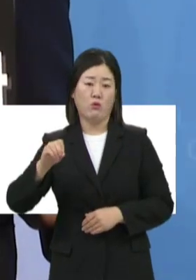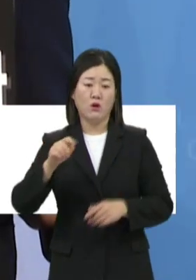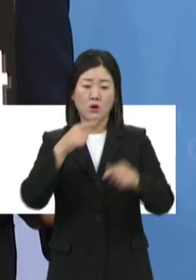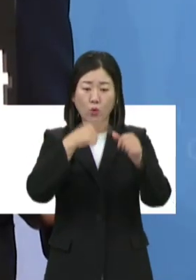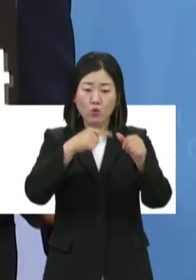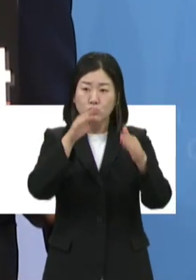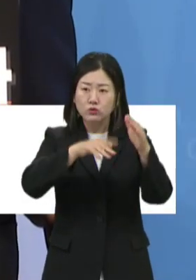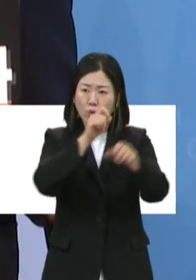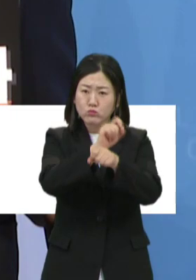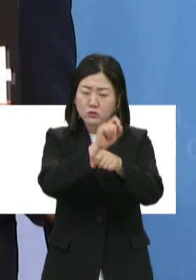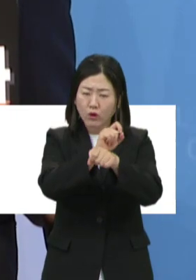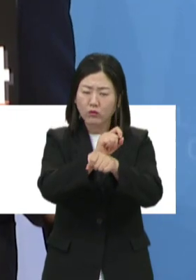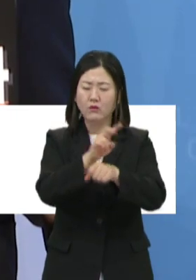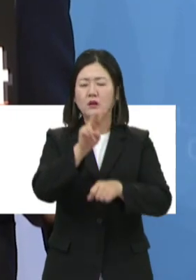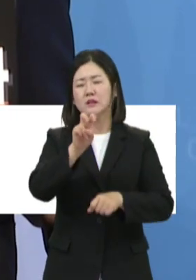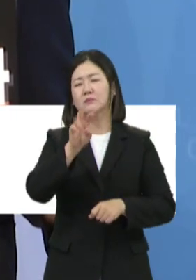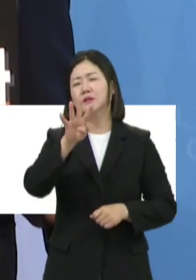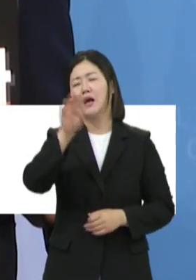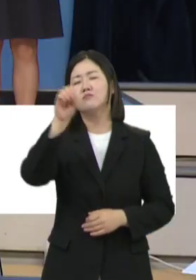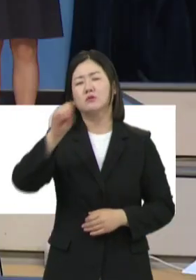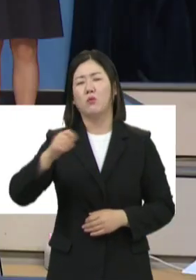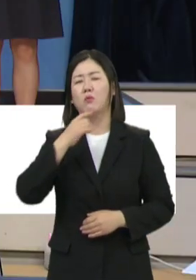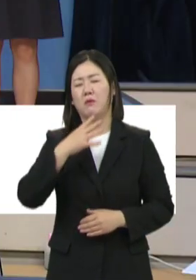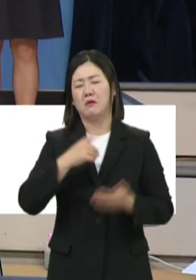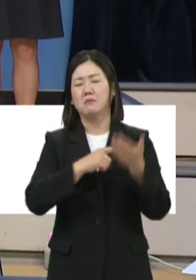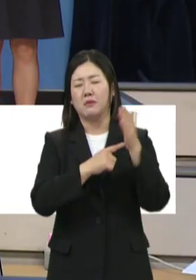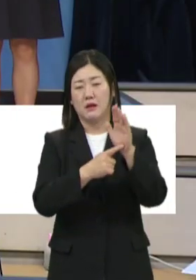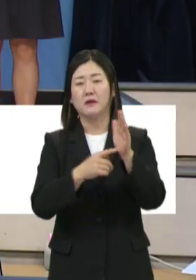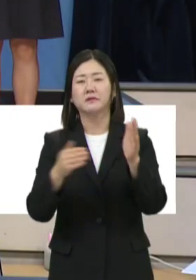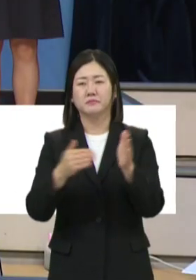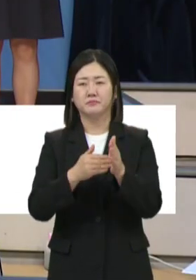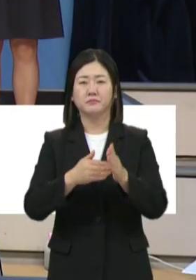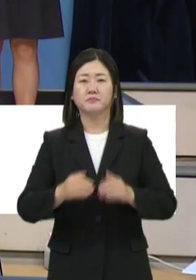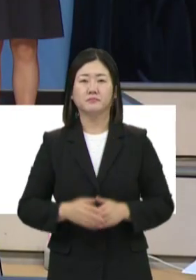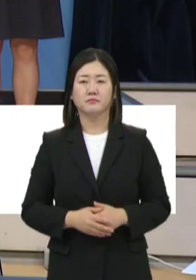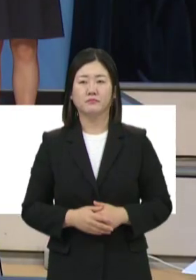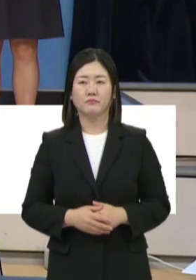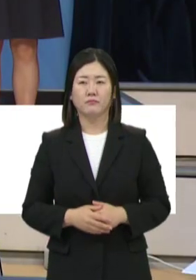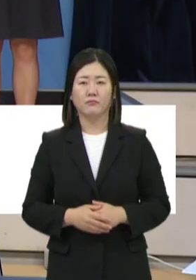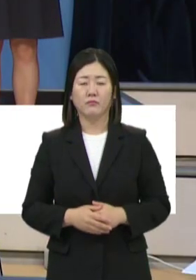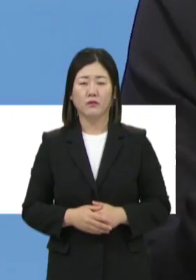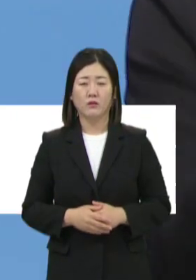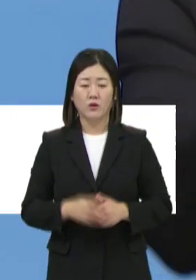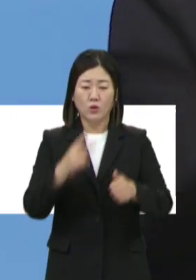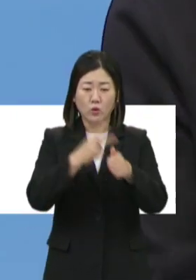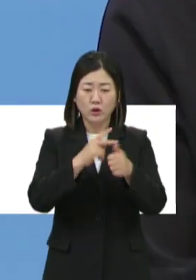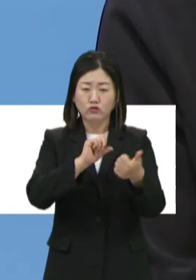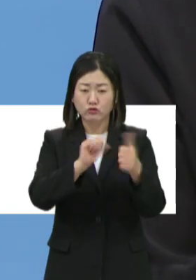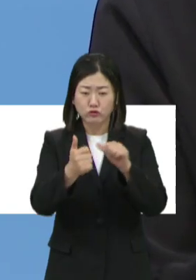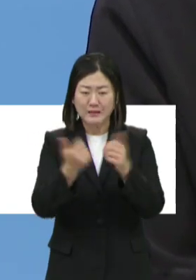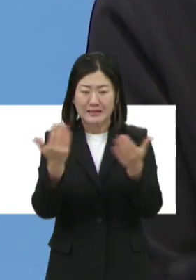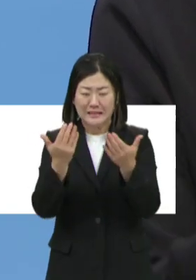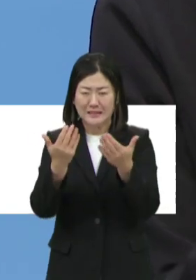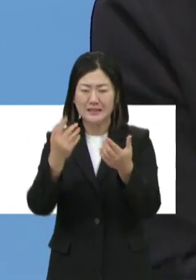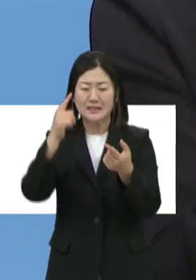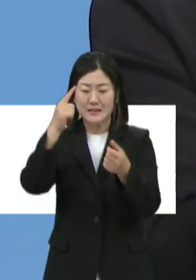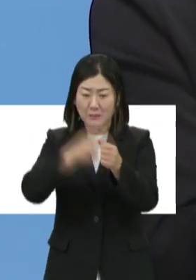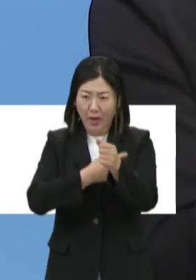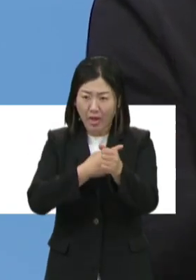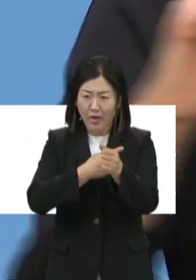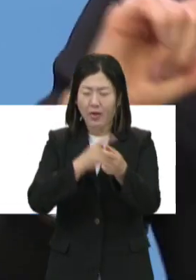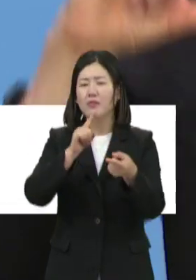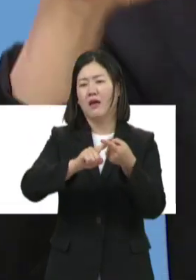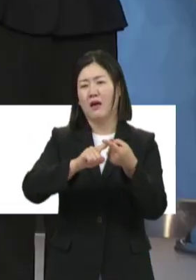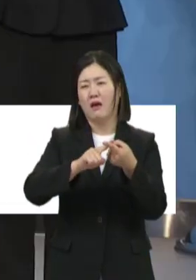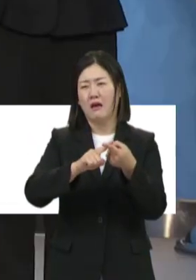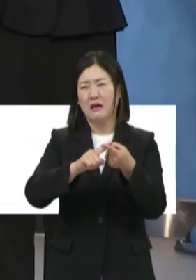달하지만 교육 공무원은 24%에 불과하다고 주장했습니다. 이어 교원의 죽음과 공무와의